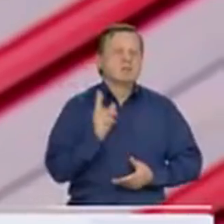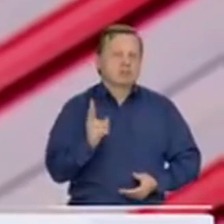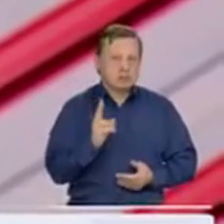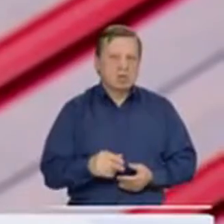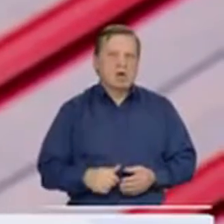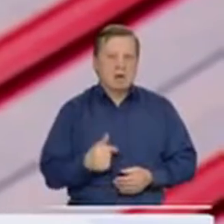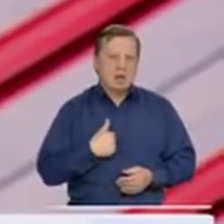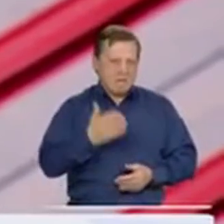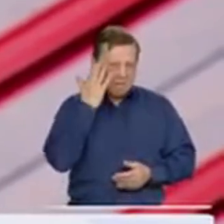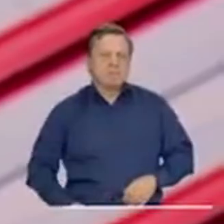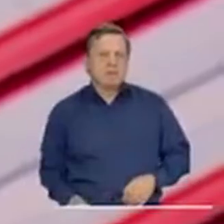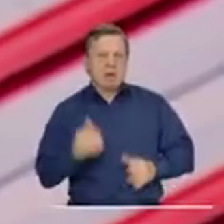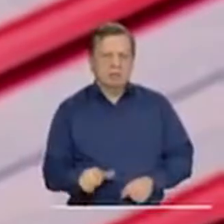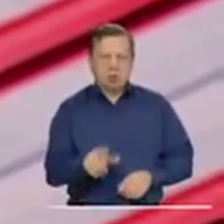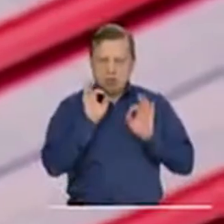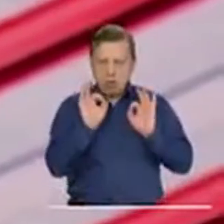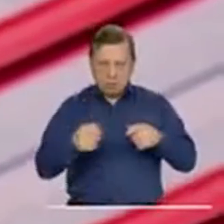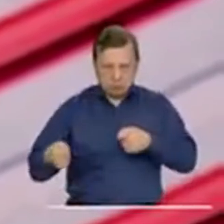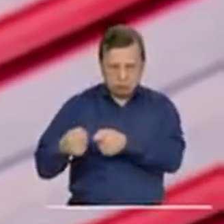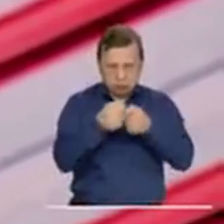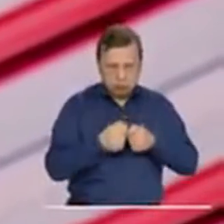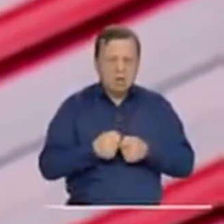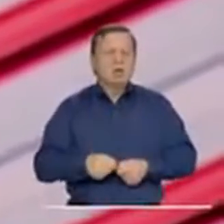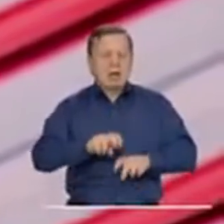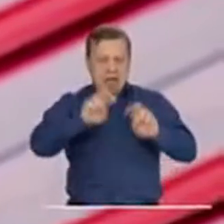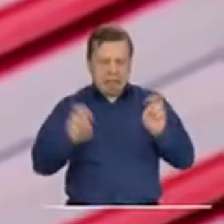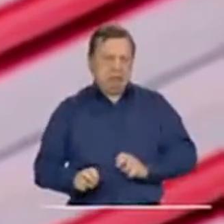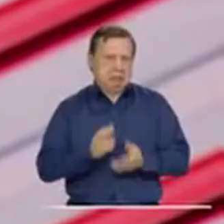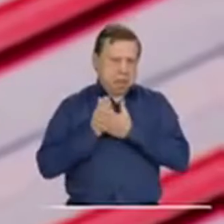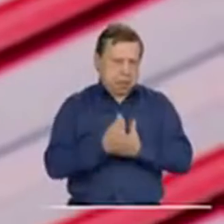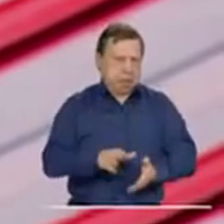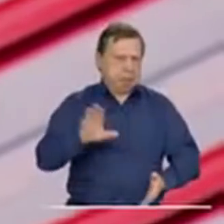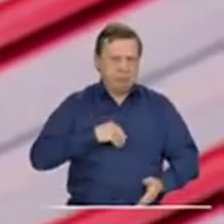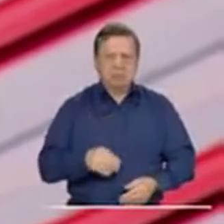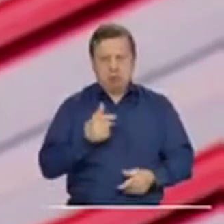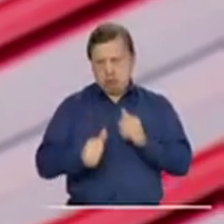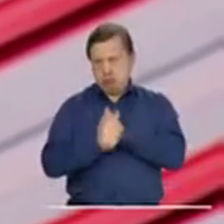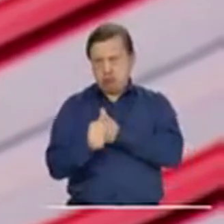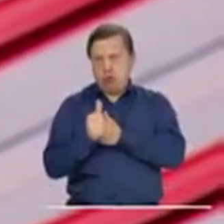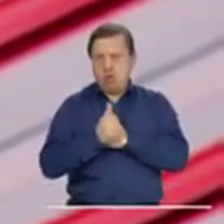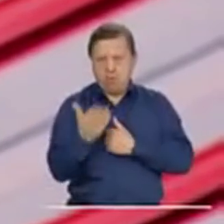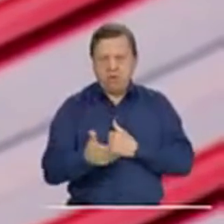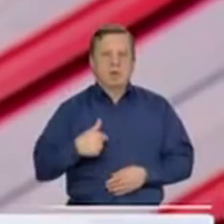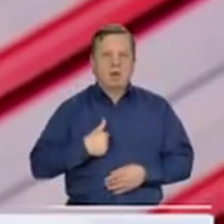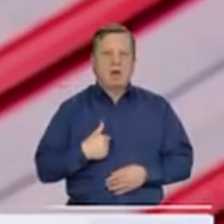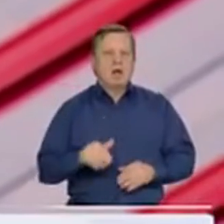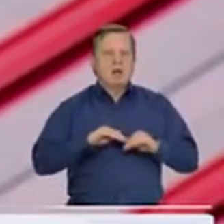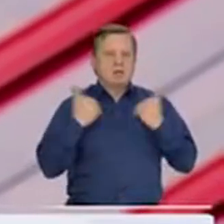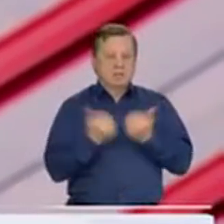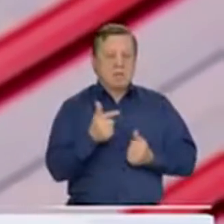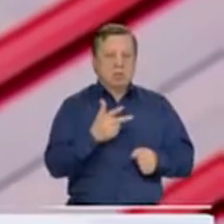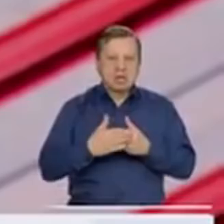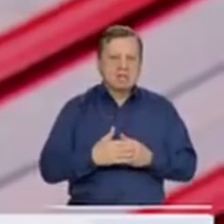i wierzę, że sobie doskonale poradzą. Kryzys. Nie potrafimy sobie z tym kryzysem radzić. Dowodem tego są kolejne przyjmowane tarcze antykryzysowe.